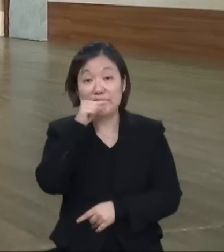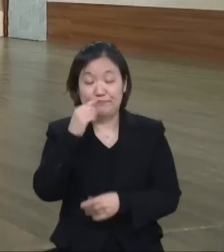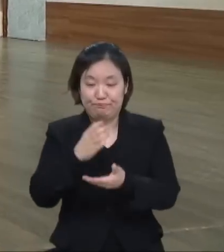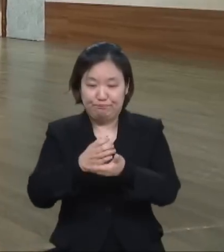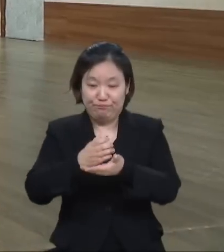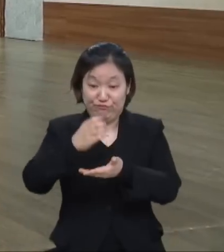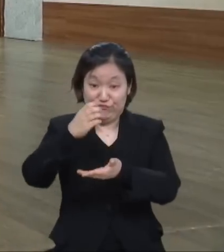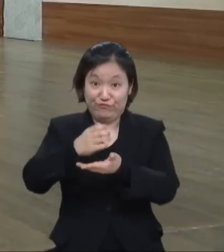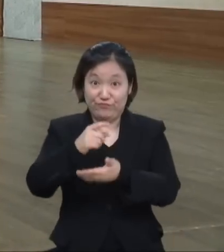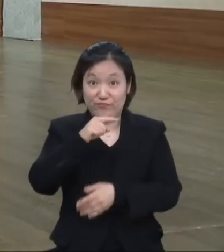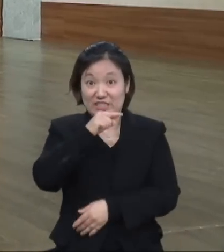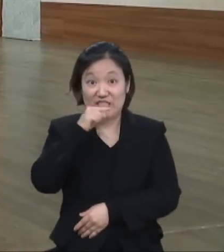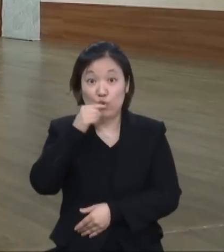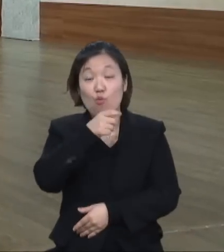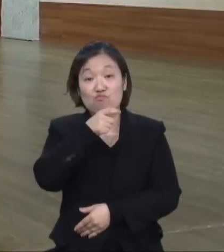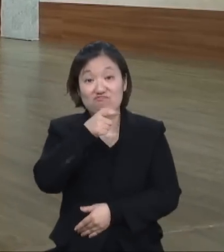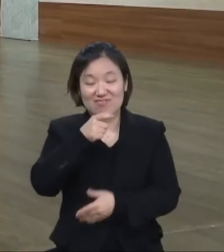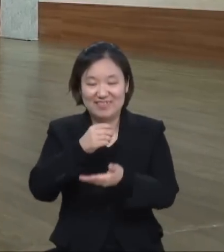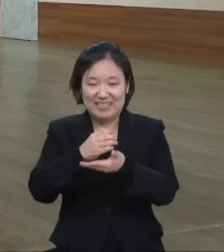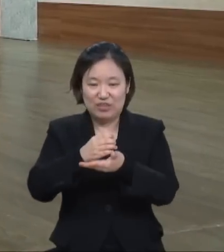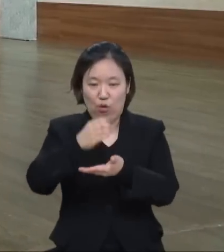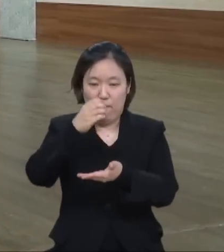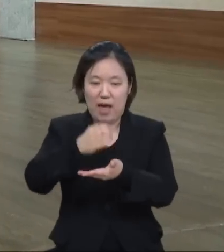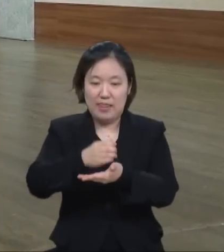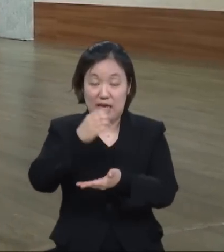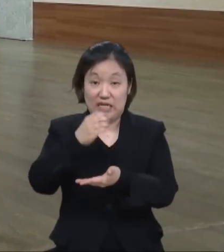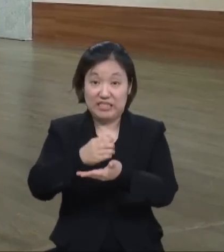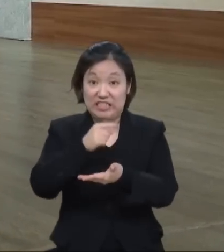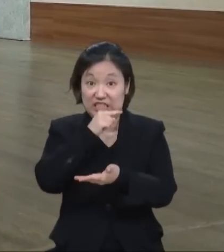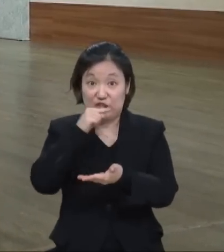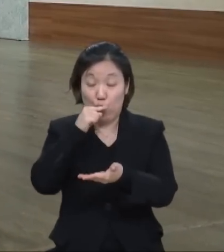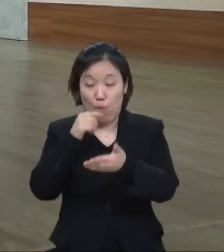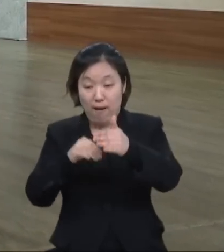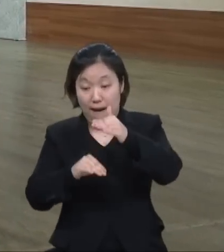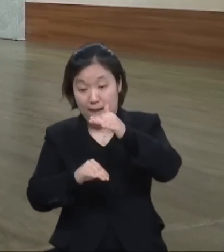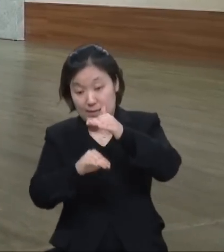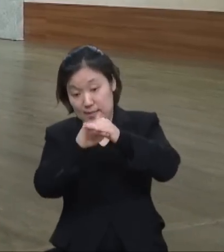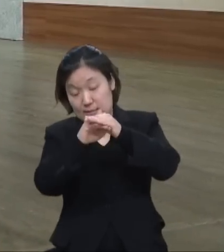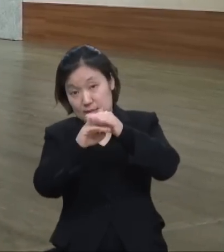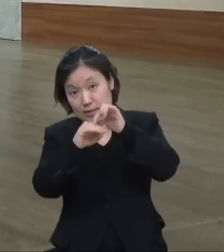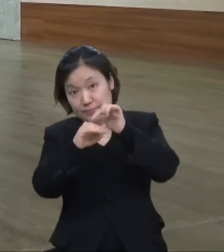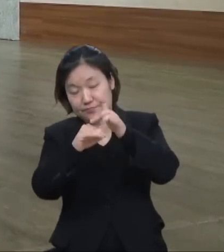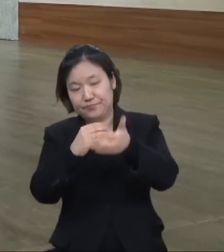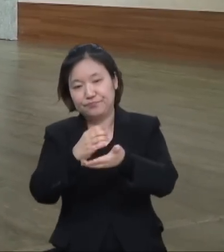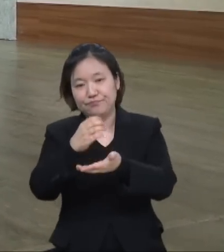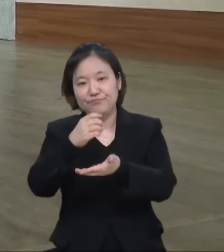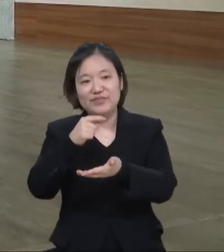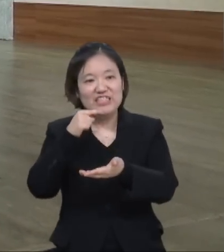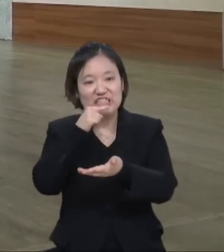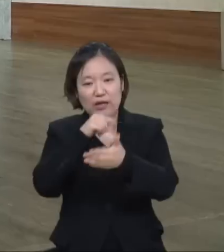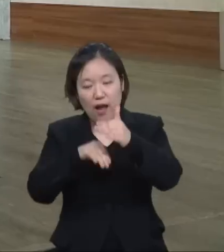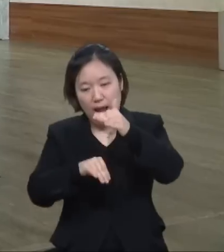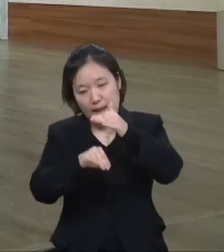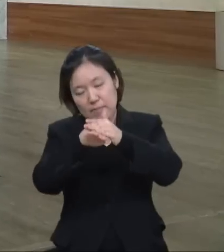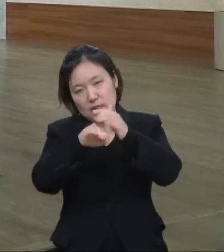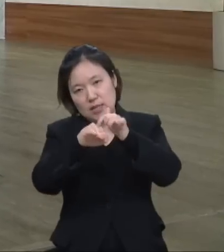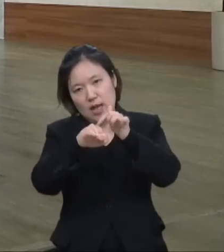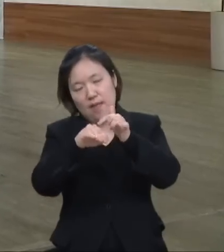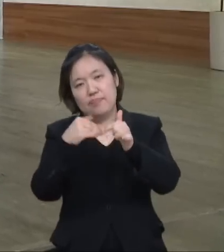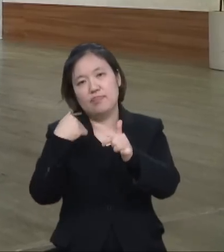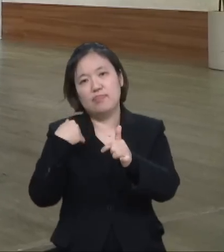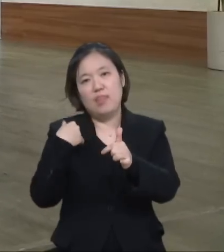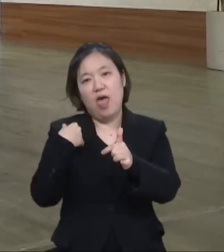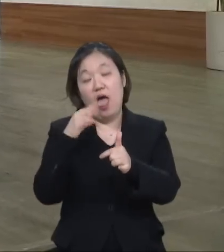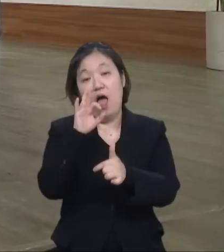컵 안에 컵 안에 소금이 가득 담겨져 있는데 컵 안에 담겨져 있는 그 소금이 내가